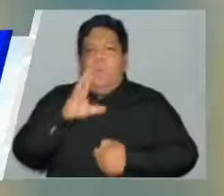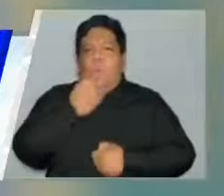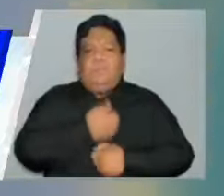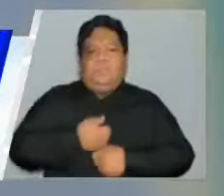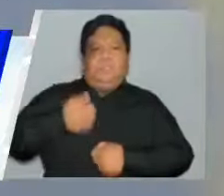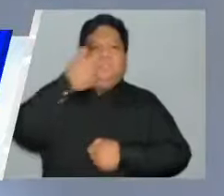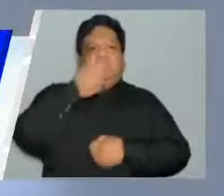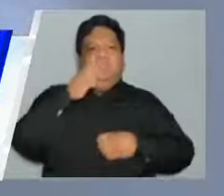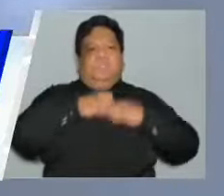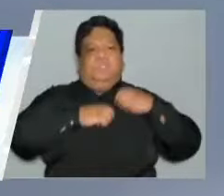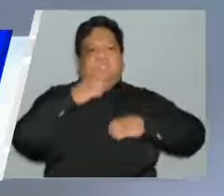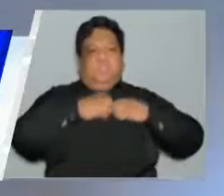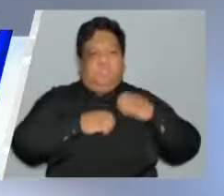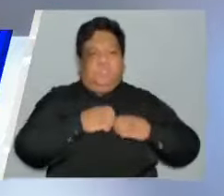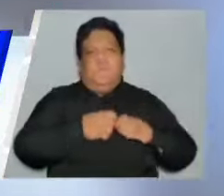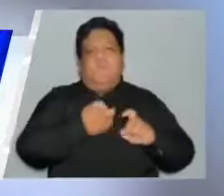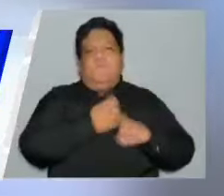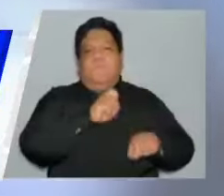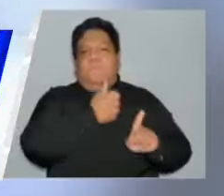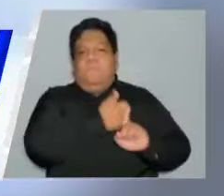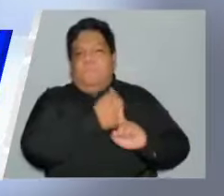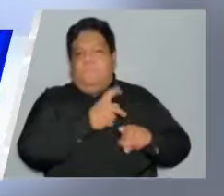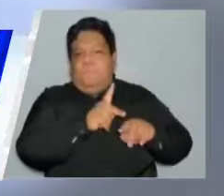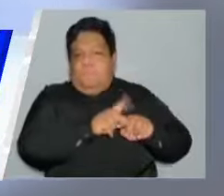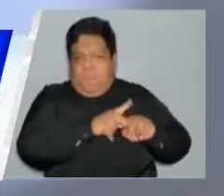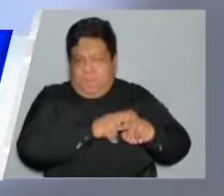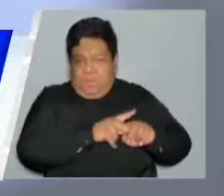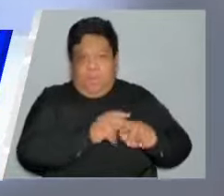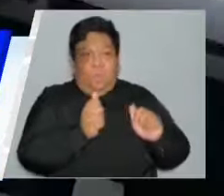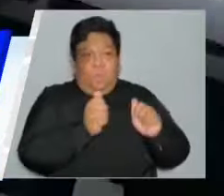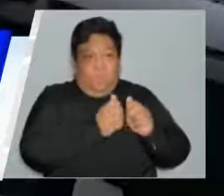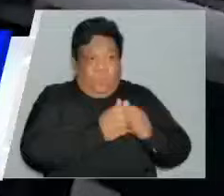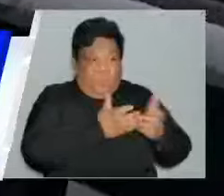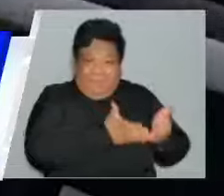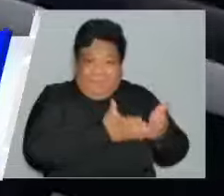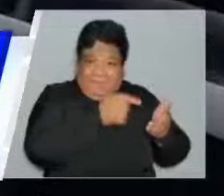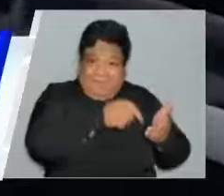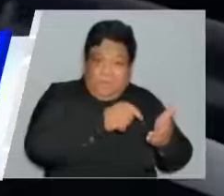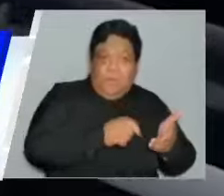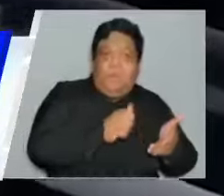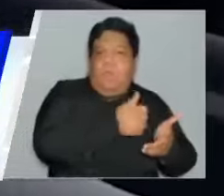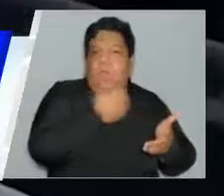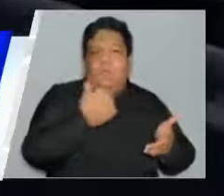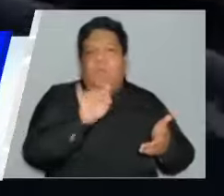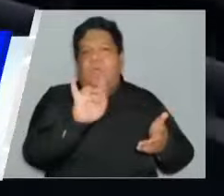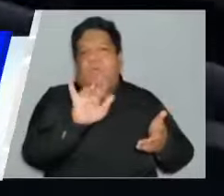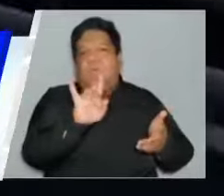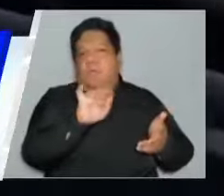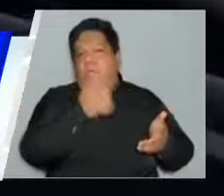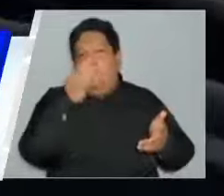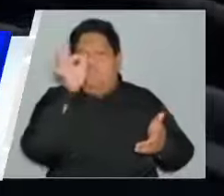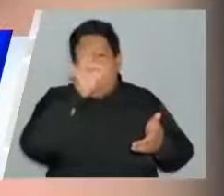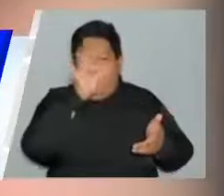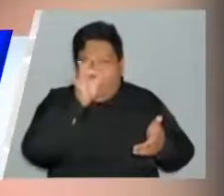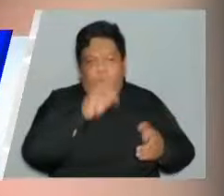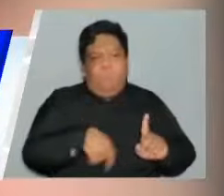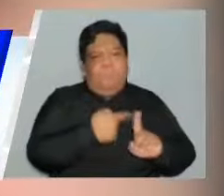tubong Lingayen, Pangasinan, kasama niya sa oil tanker vessel ang 18 iba pang Filipino crew at 4 na Turkish